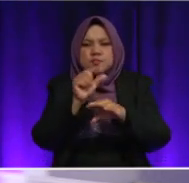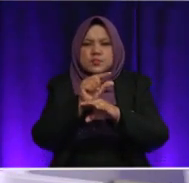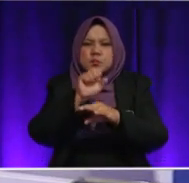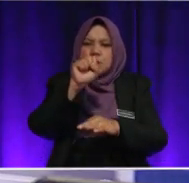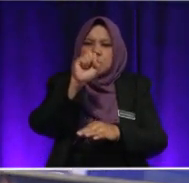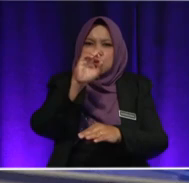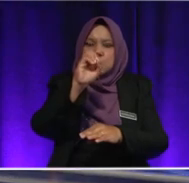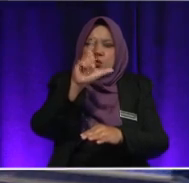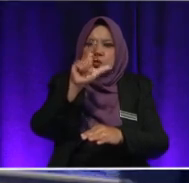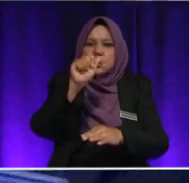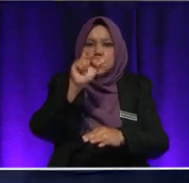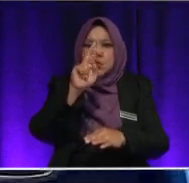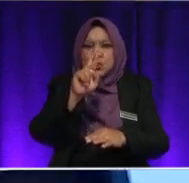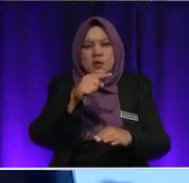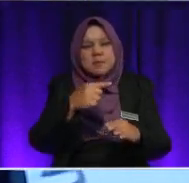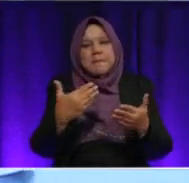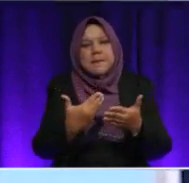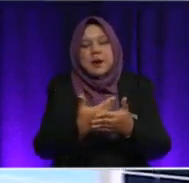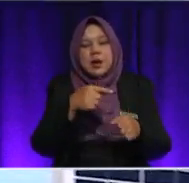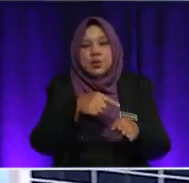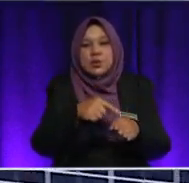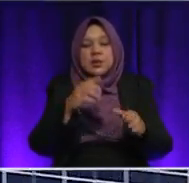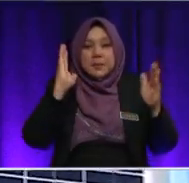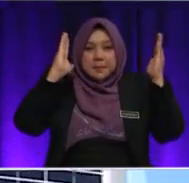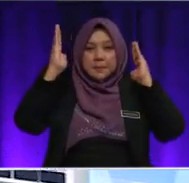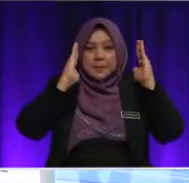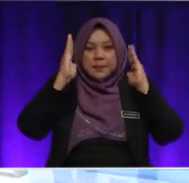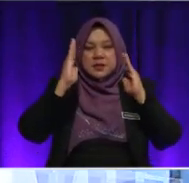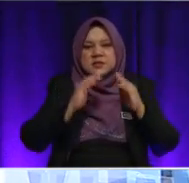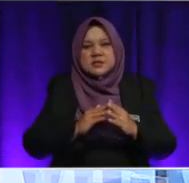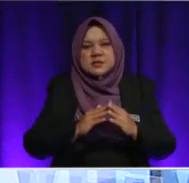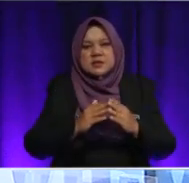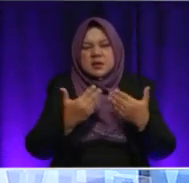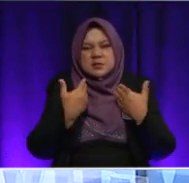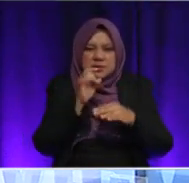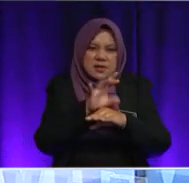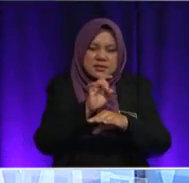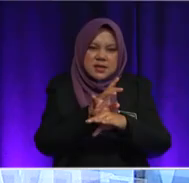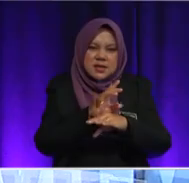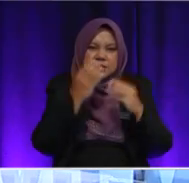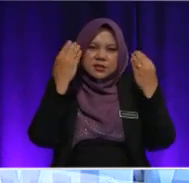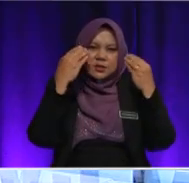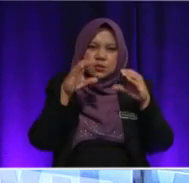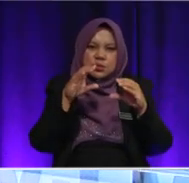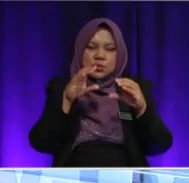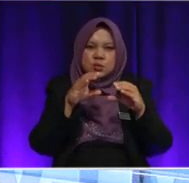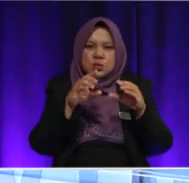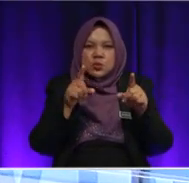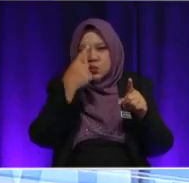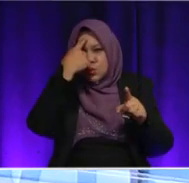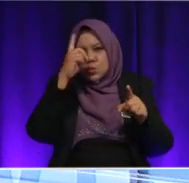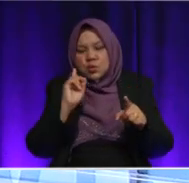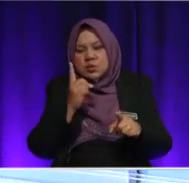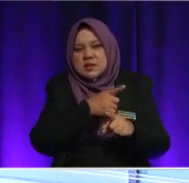baru lagi lah wong kata luas daripada Cikgu untuk ongkate kita nak sama-sama